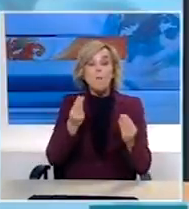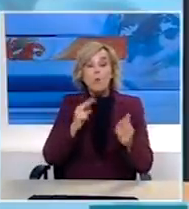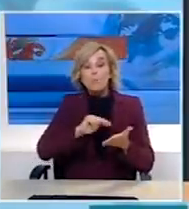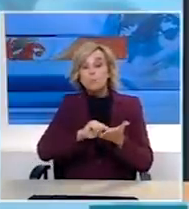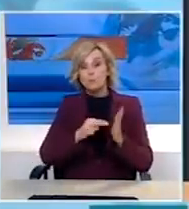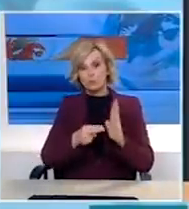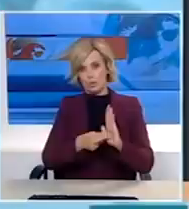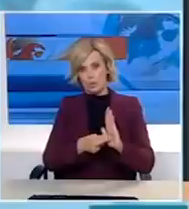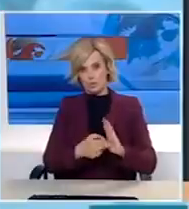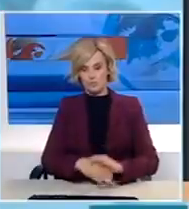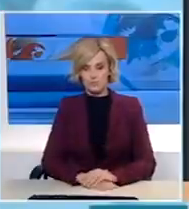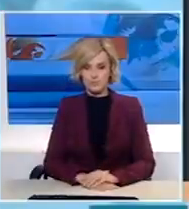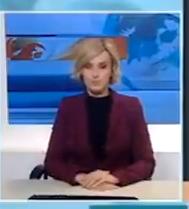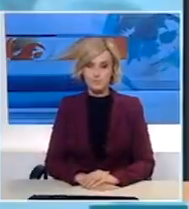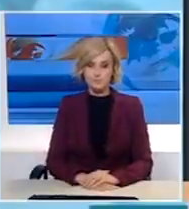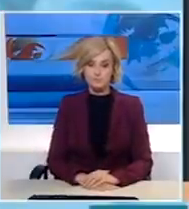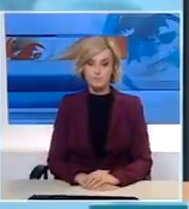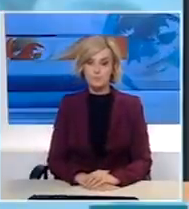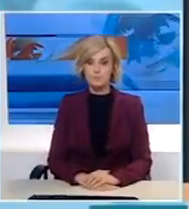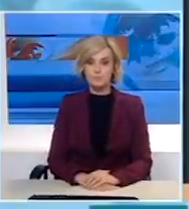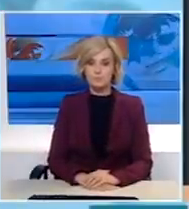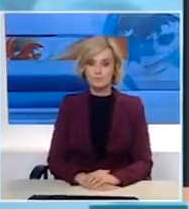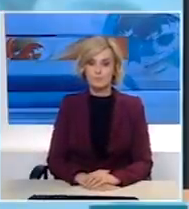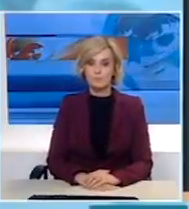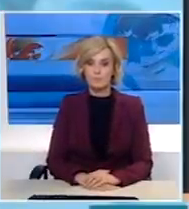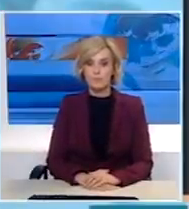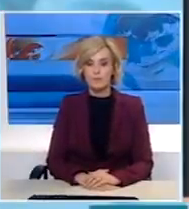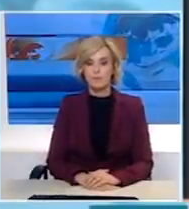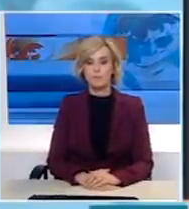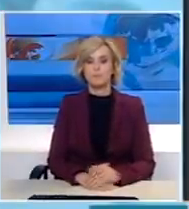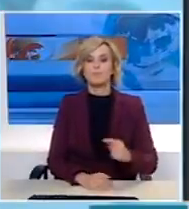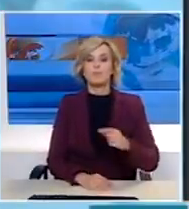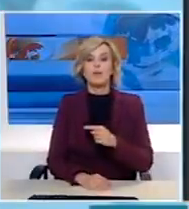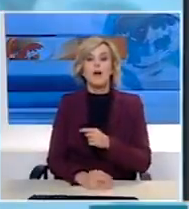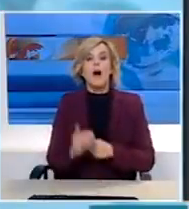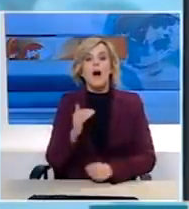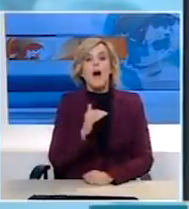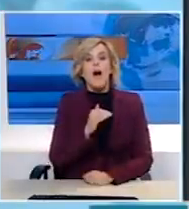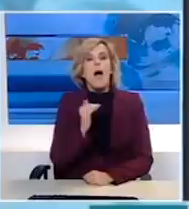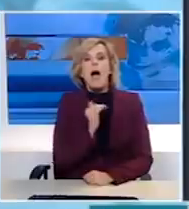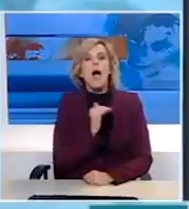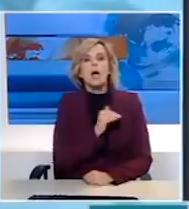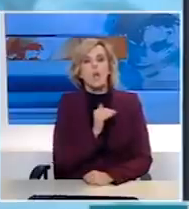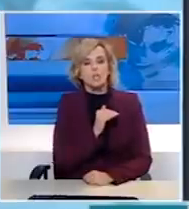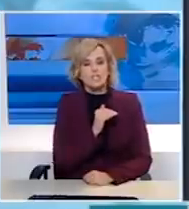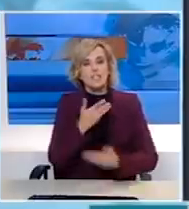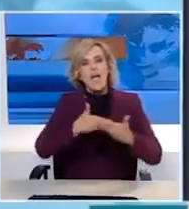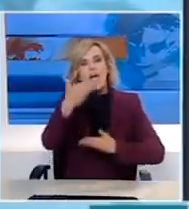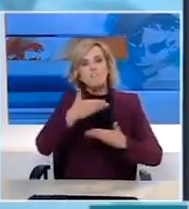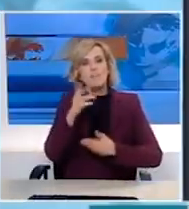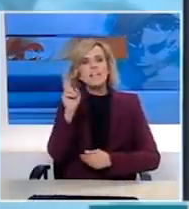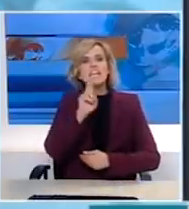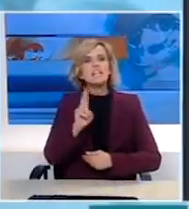προσοχή. Επόμενη ερώτηση από την κυρία Τζιβρά και την εφημερίδα Ριζοσπάστης. Κύριε Κοντοζαμάνη,